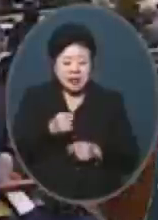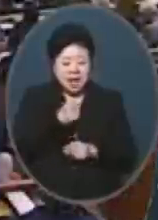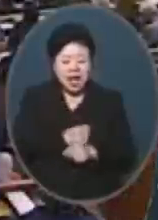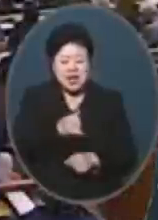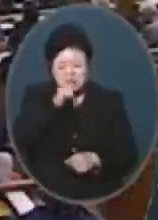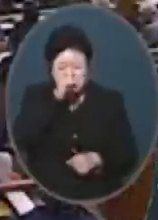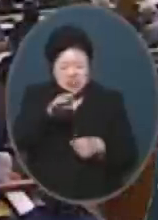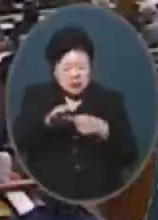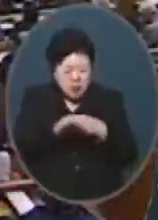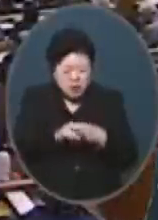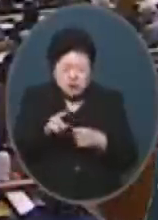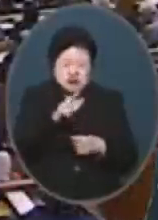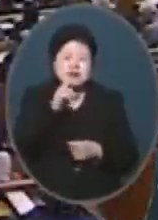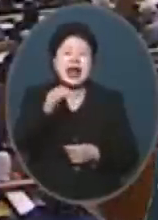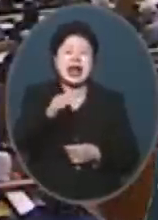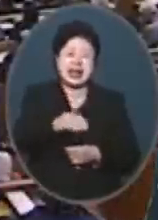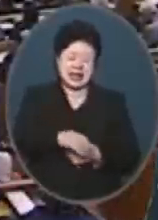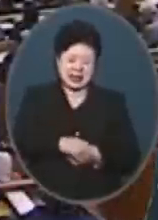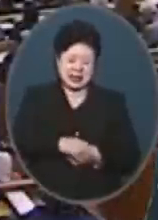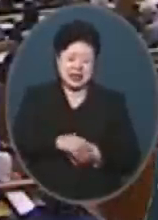수 있거든이 무슨 말이냐,